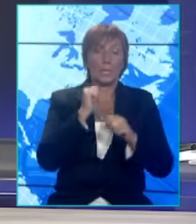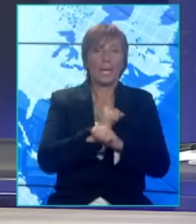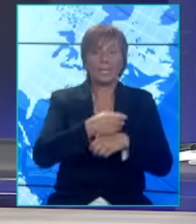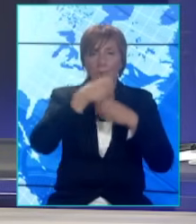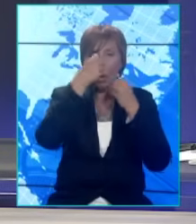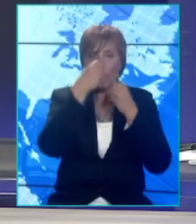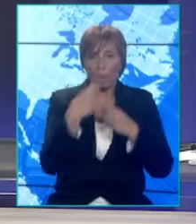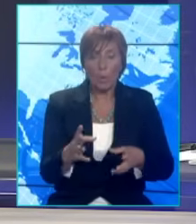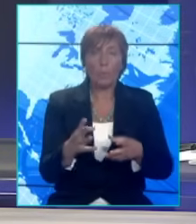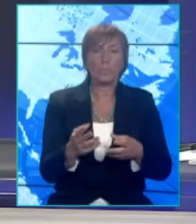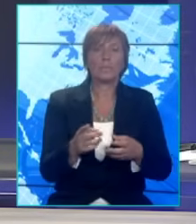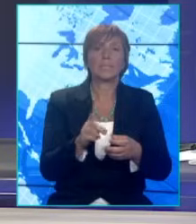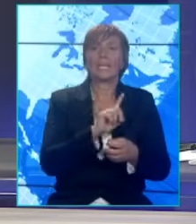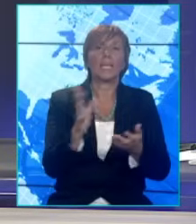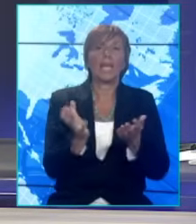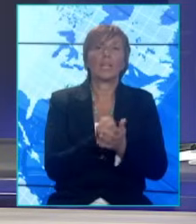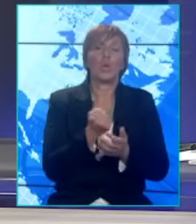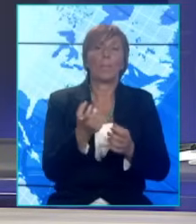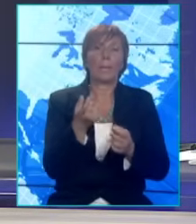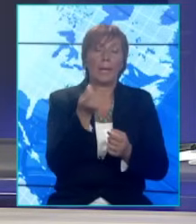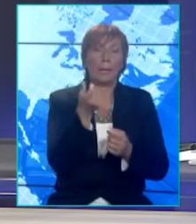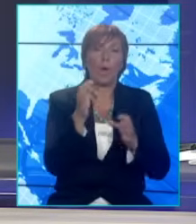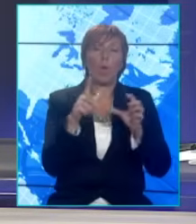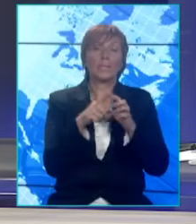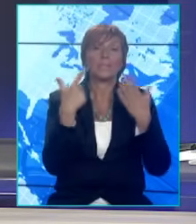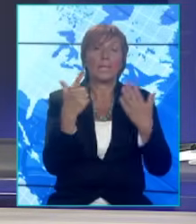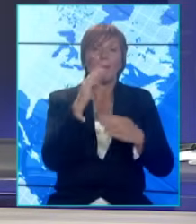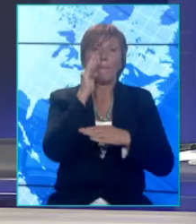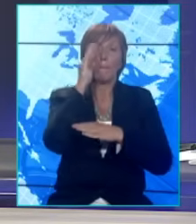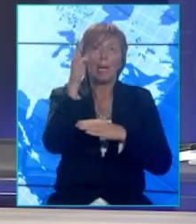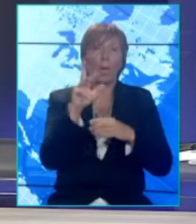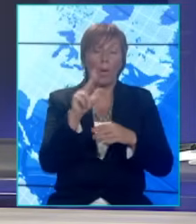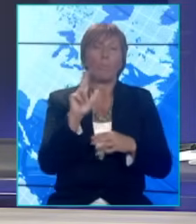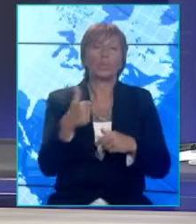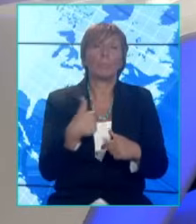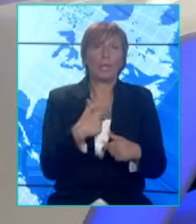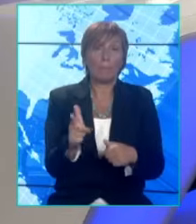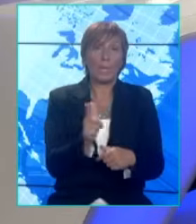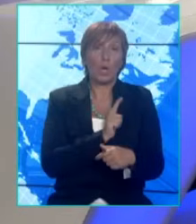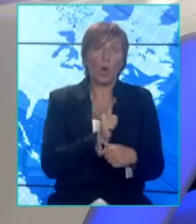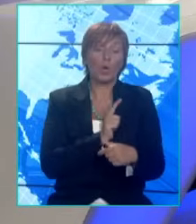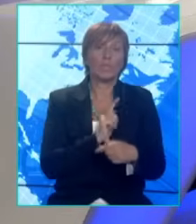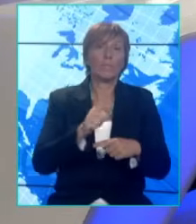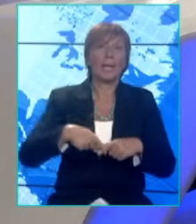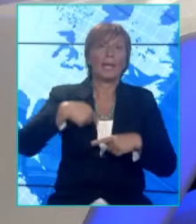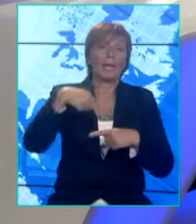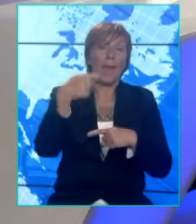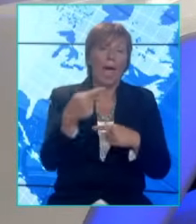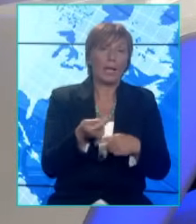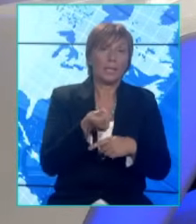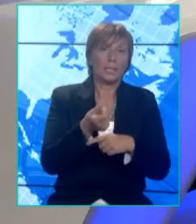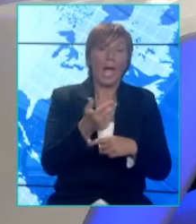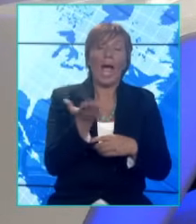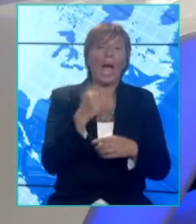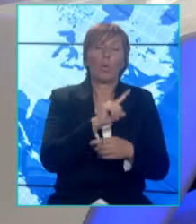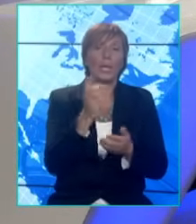tu prvu tranšu od 70 milijuna eura i možemo li onda uopće očekivati bilo koju narednu tranšu ako ne